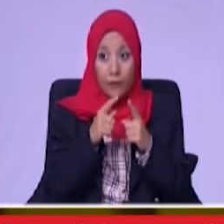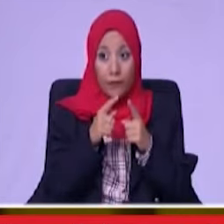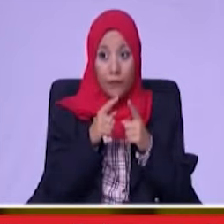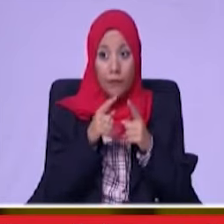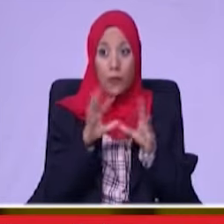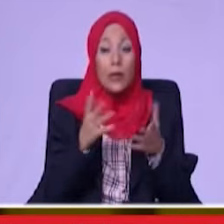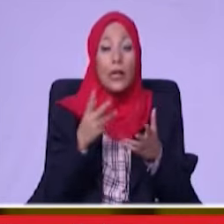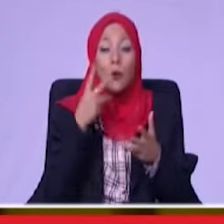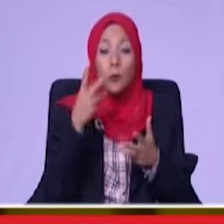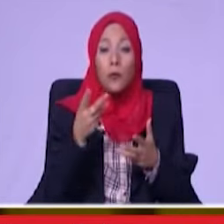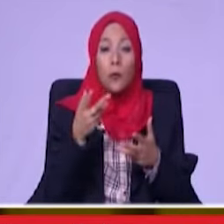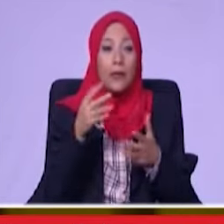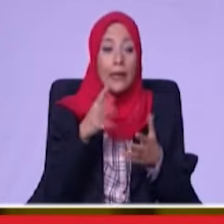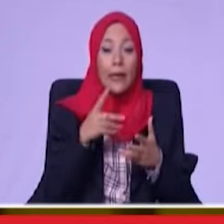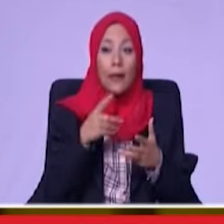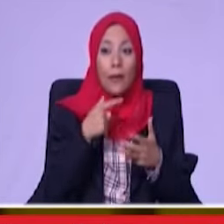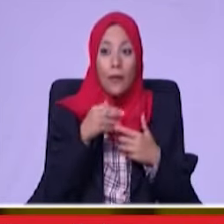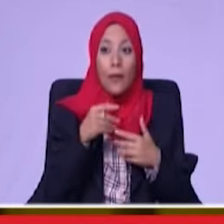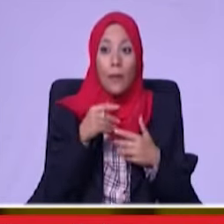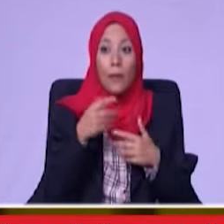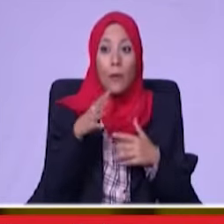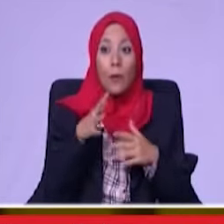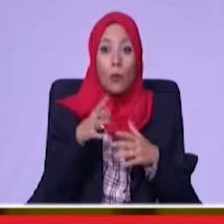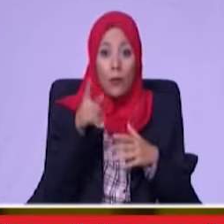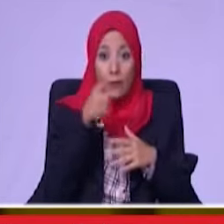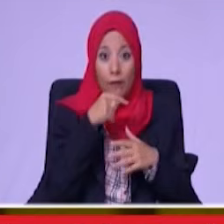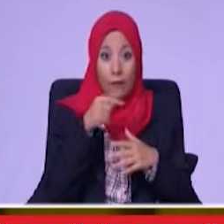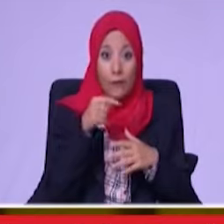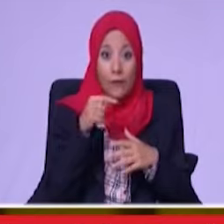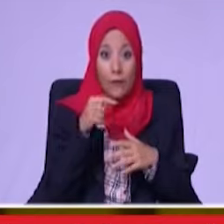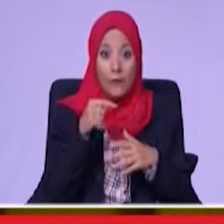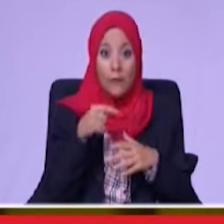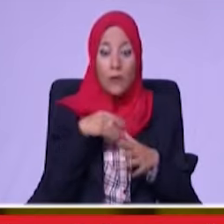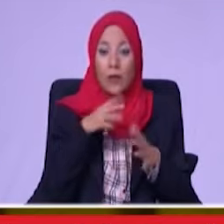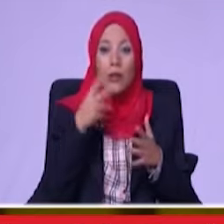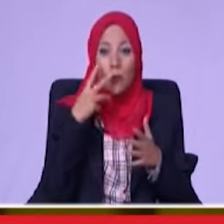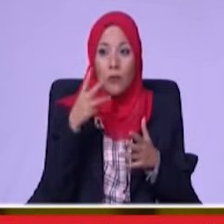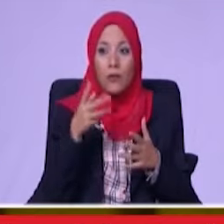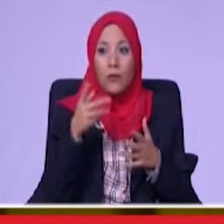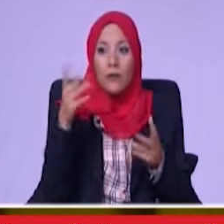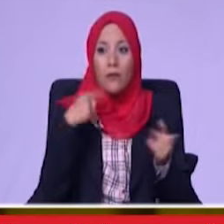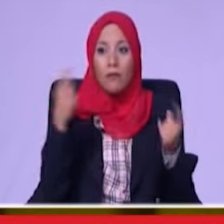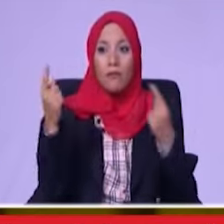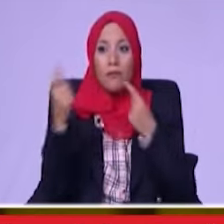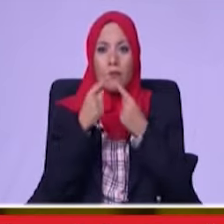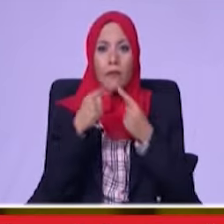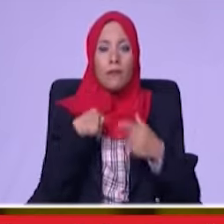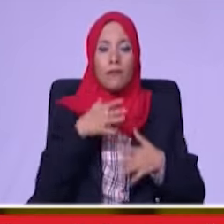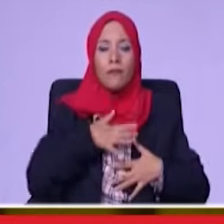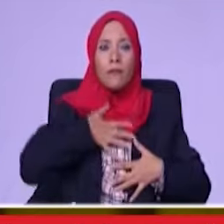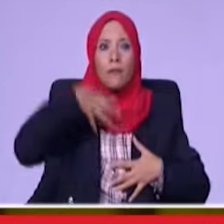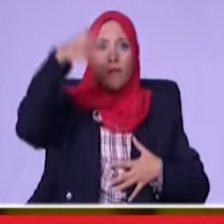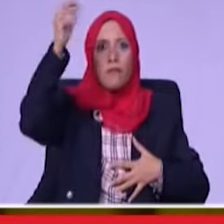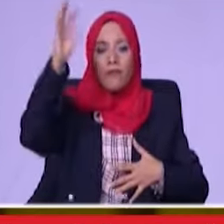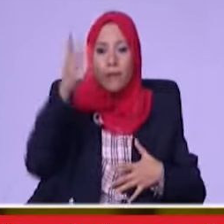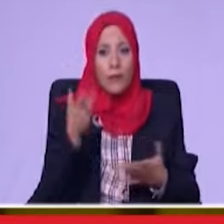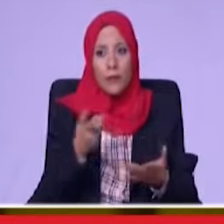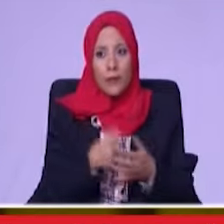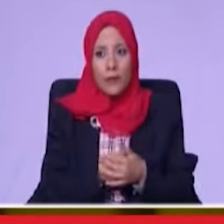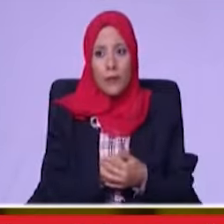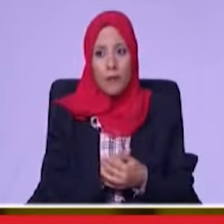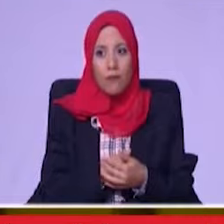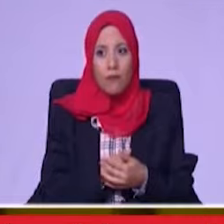وكيف وهل هناك ضرر في عالم البرزخ؟ وكيف يقي نقي الروح من البرزخ؟